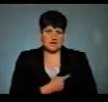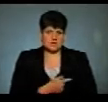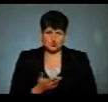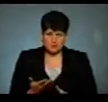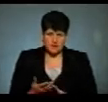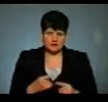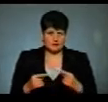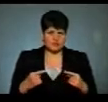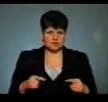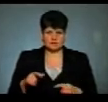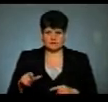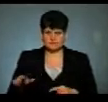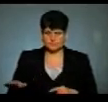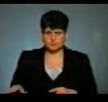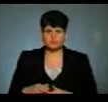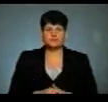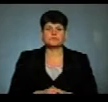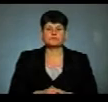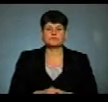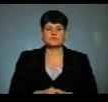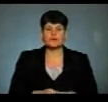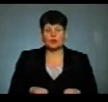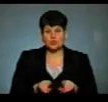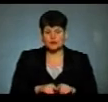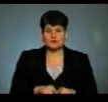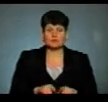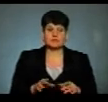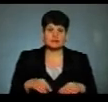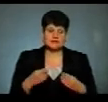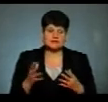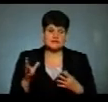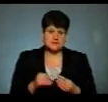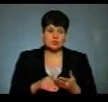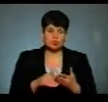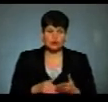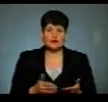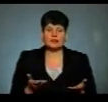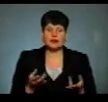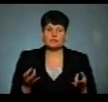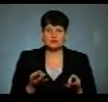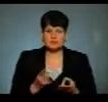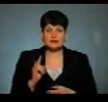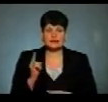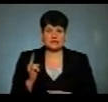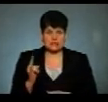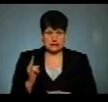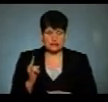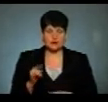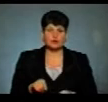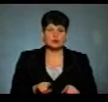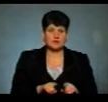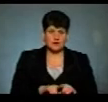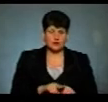для інших пацієнтів. І одночасно з цим надається вся допомога, яка потрібна дитині і так